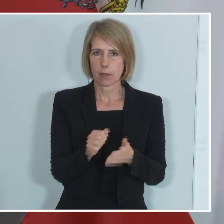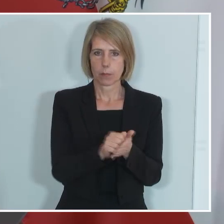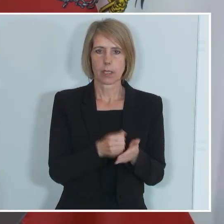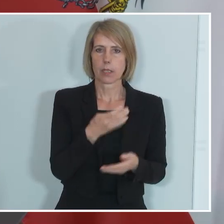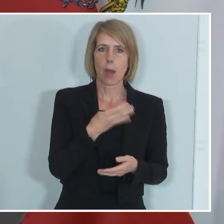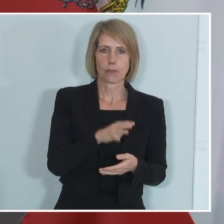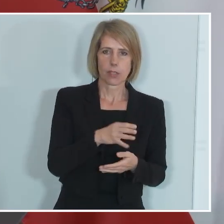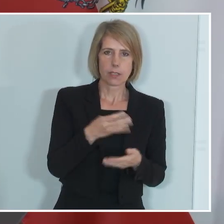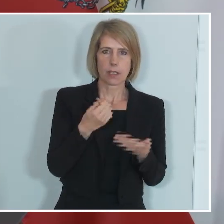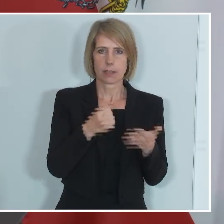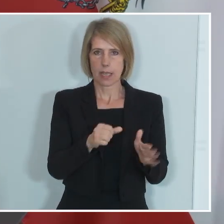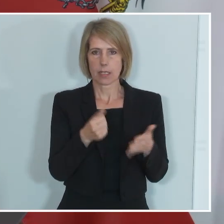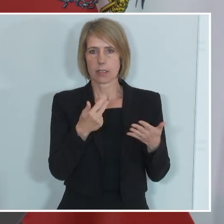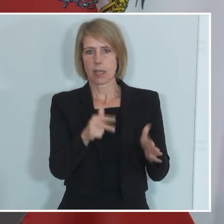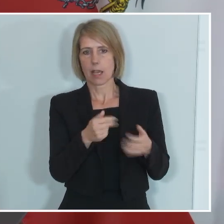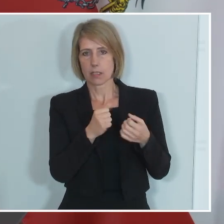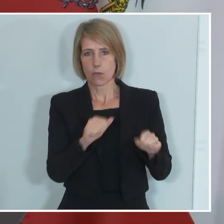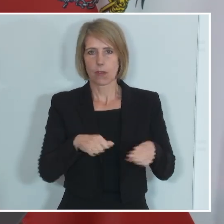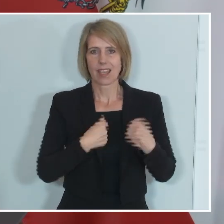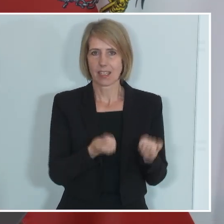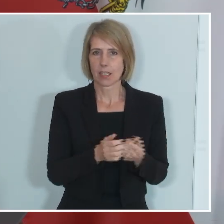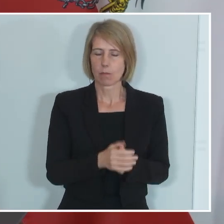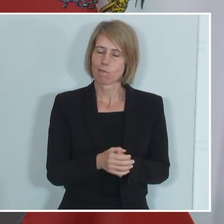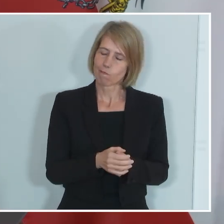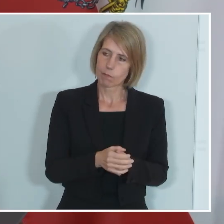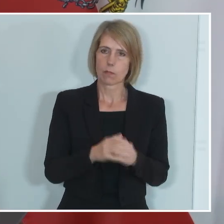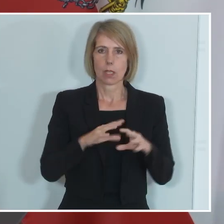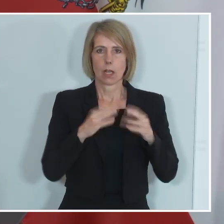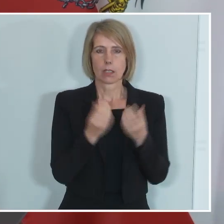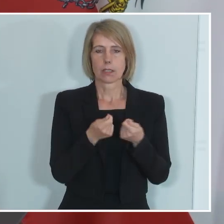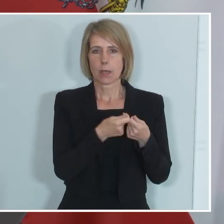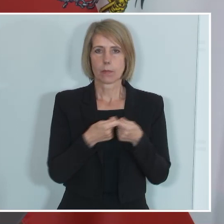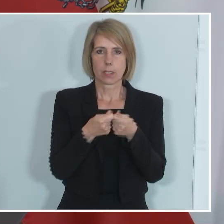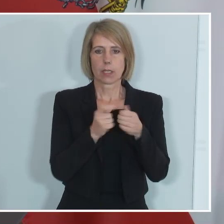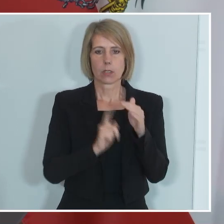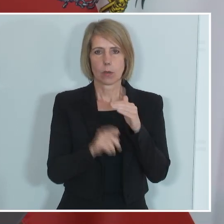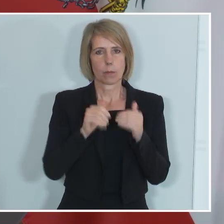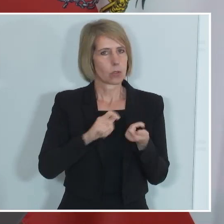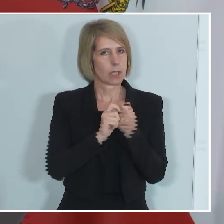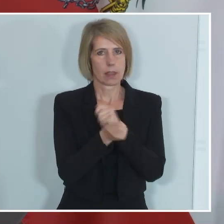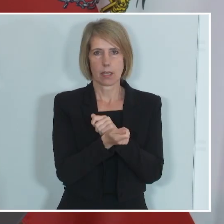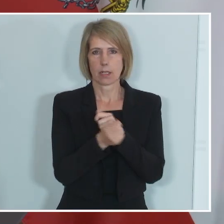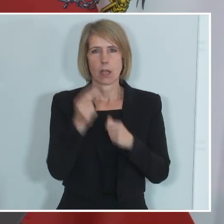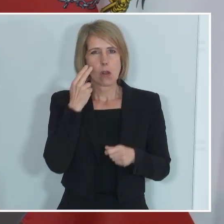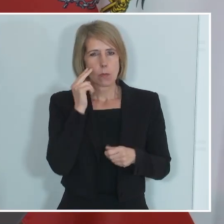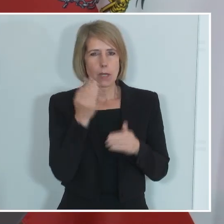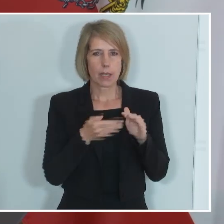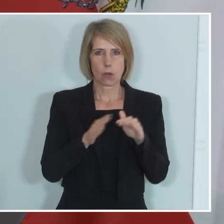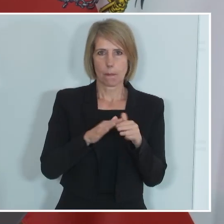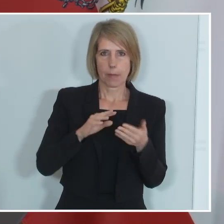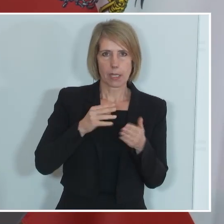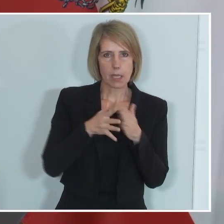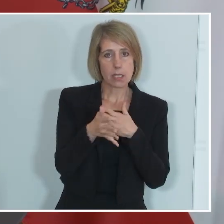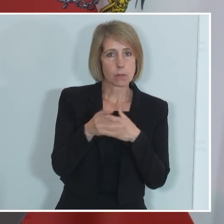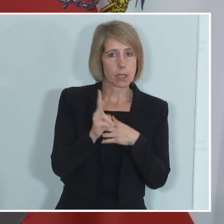18 freigegeben worden ist. Ich glaube, da braucht es einen gesamtgesellschaftlichen Zugang und eine Überlegung, wie man hier mehr Transparenz schaffen kann, wie man